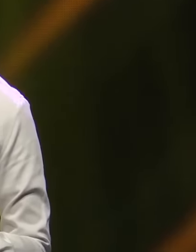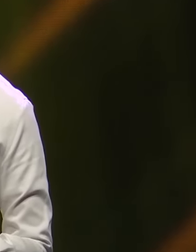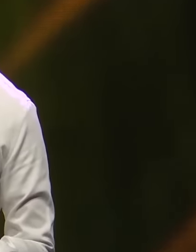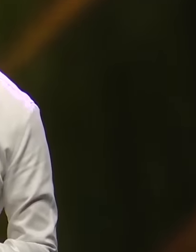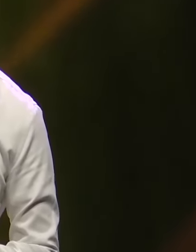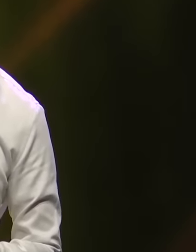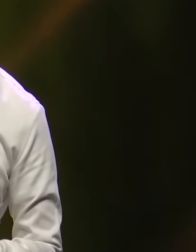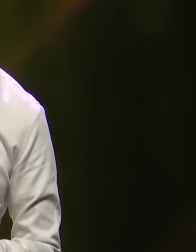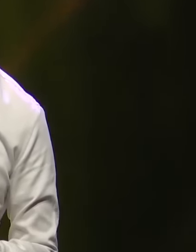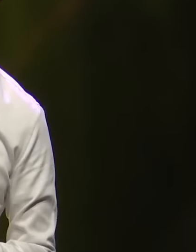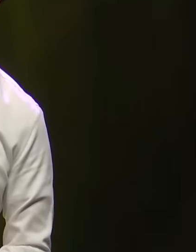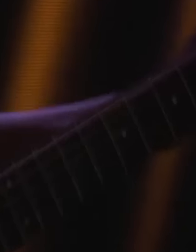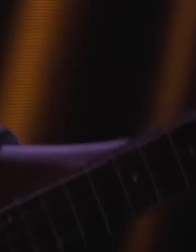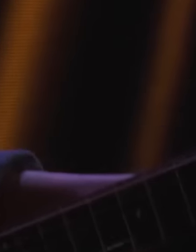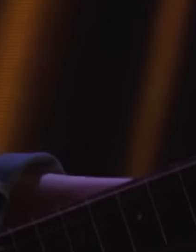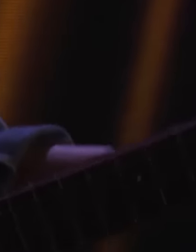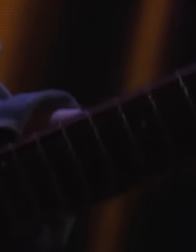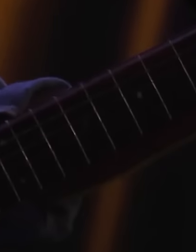kelam,